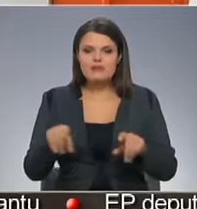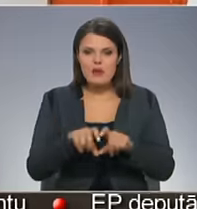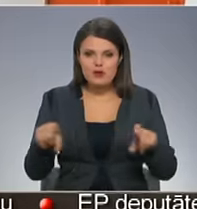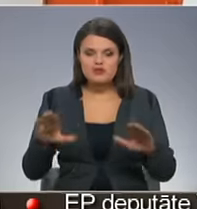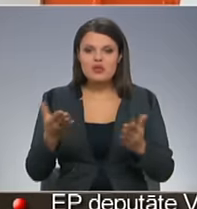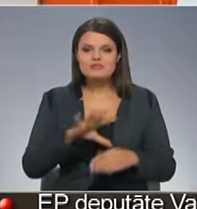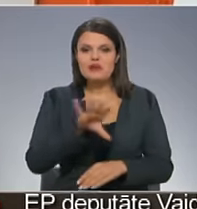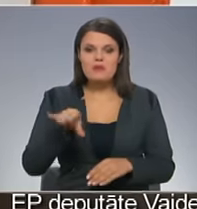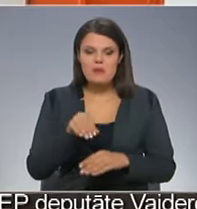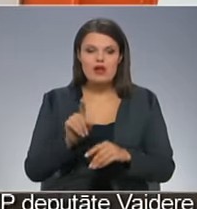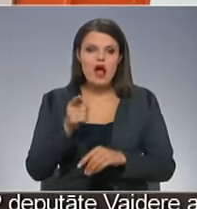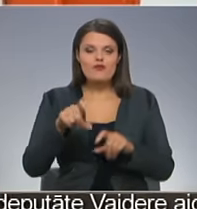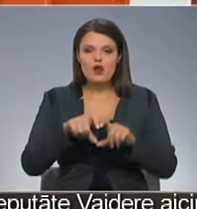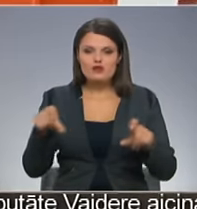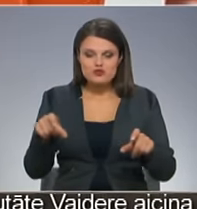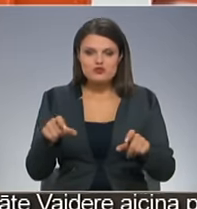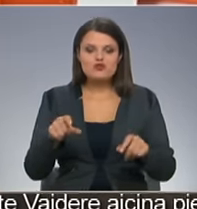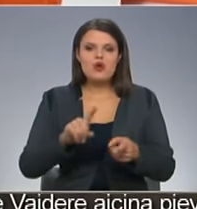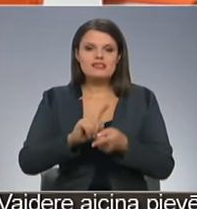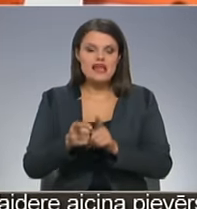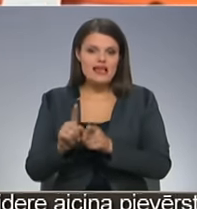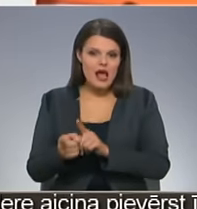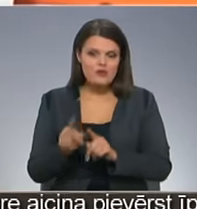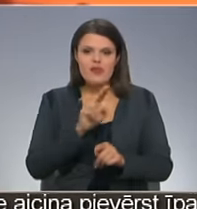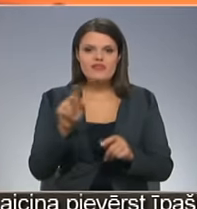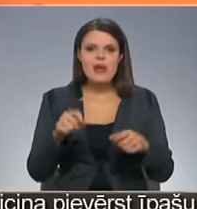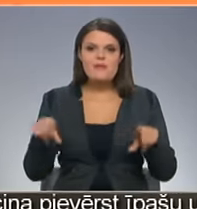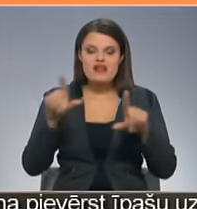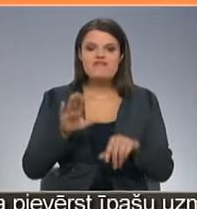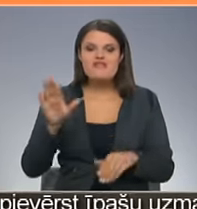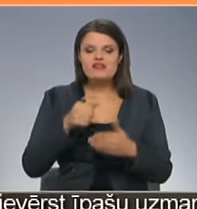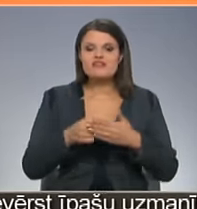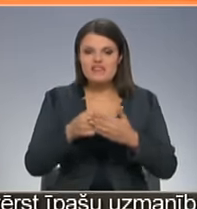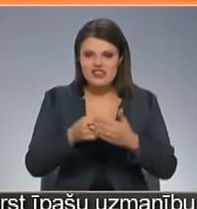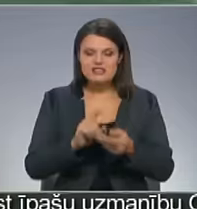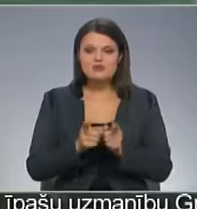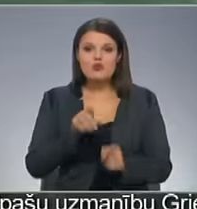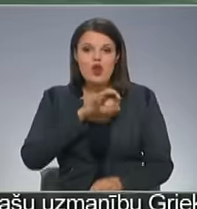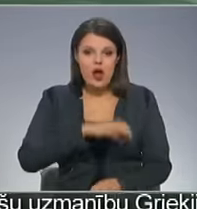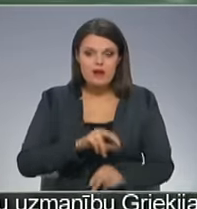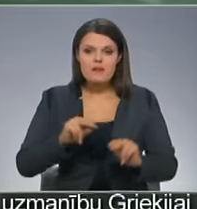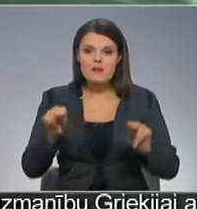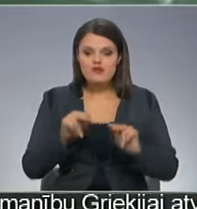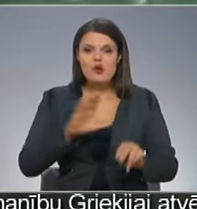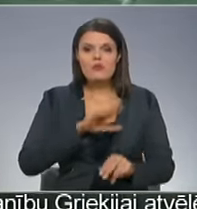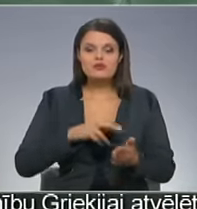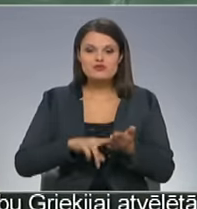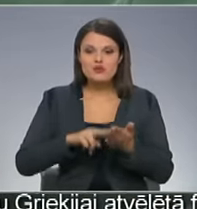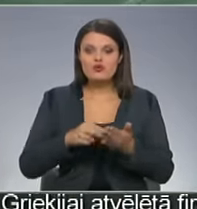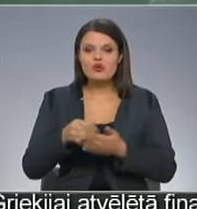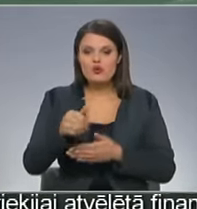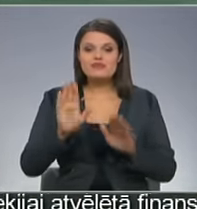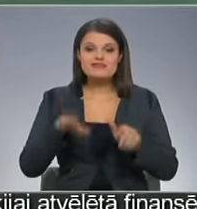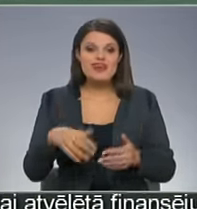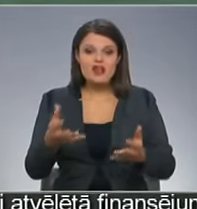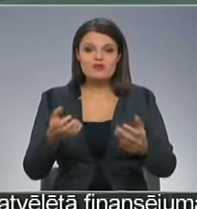bet pārējās attālās skolas reorganizējot, pat nepalielinot valsts finansējumu skolotāju algām, pedagogi pēc nodokļu nomaksas